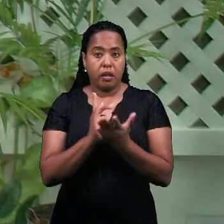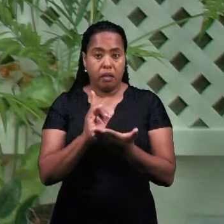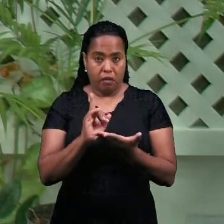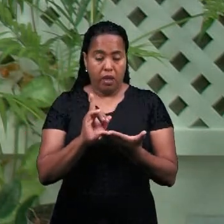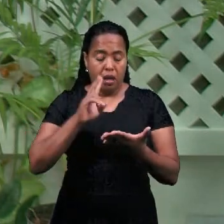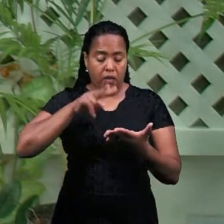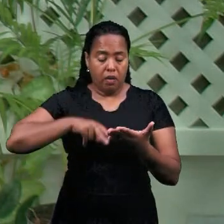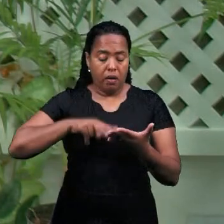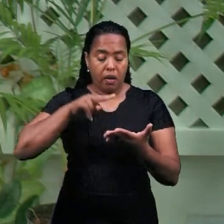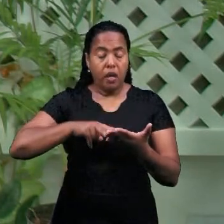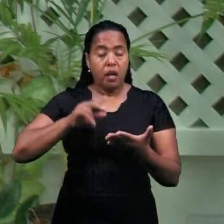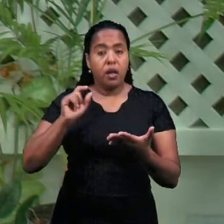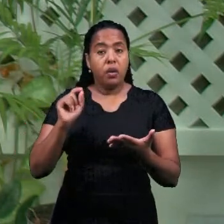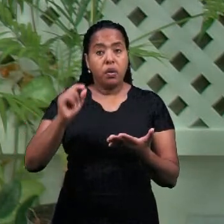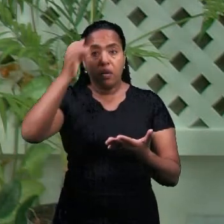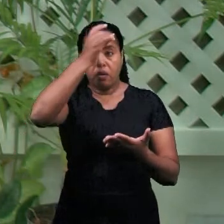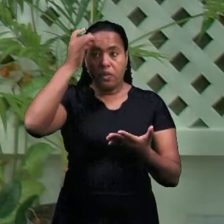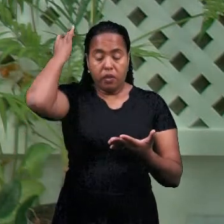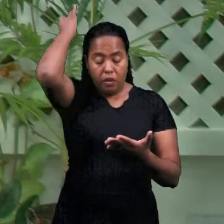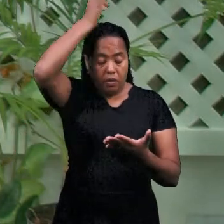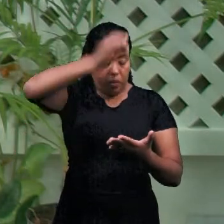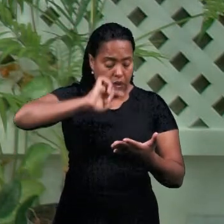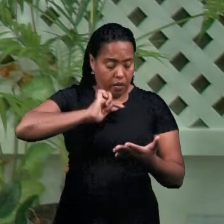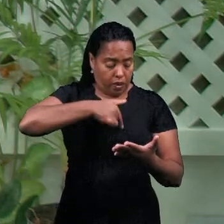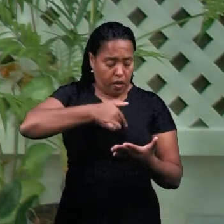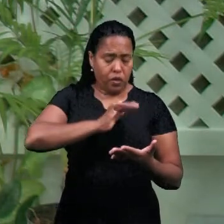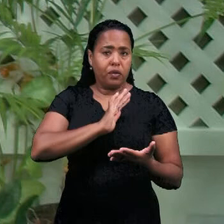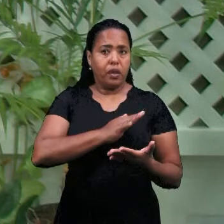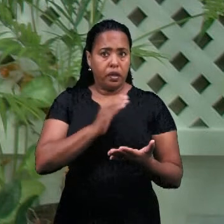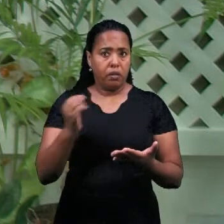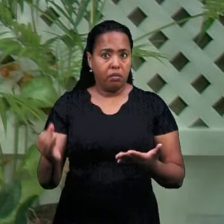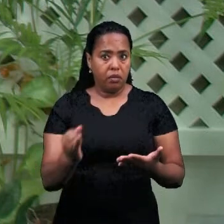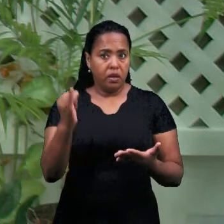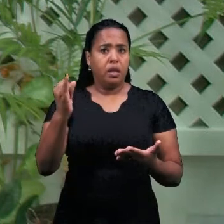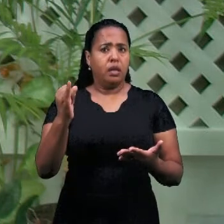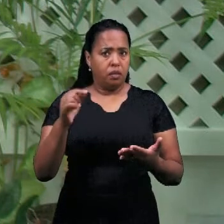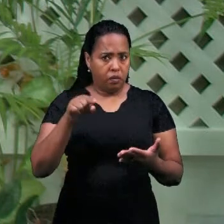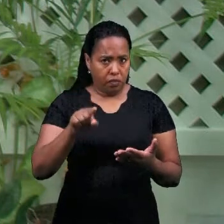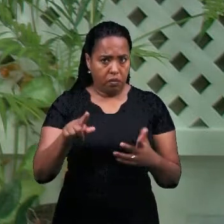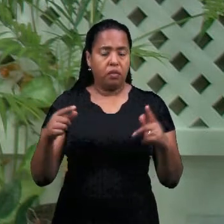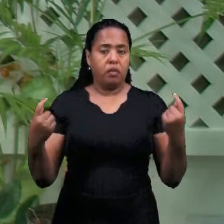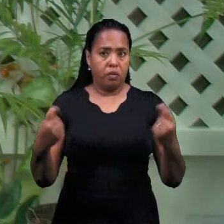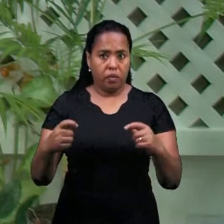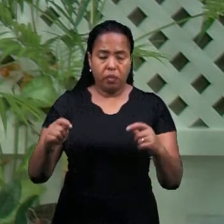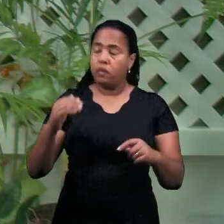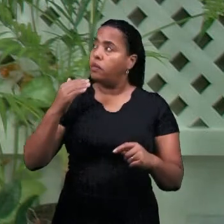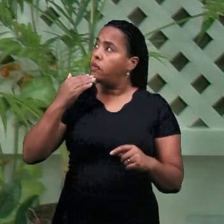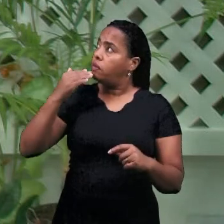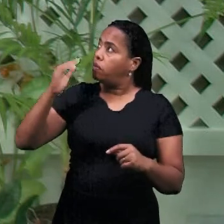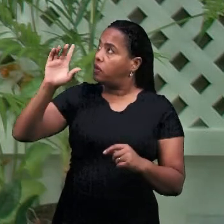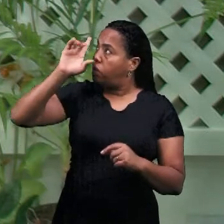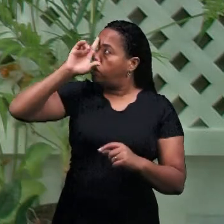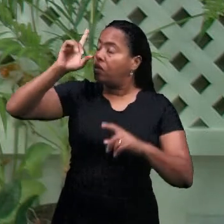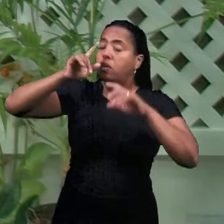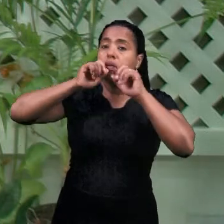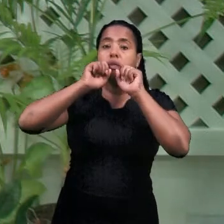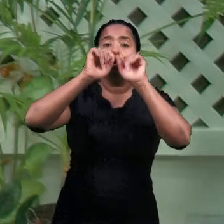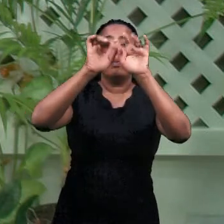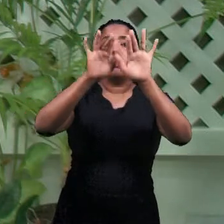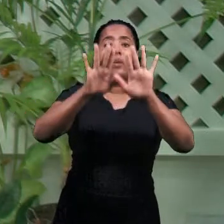dans ton cœur. C'est que ça, dans ton cerveau qui fonctionne, tu as besoin de